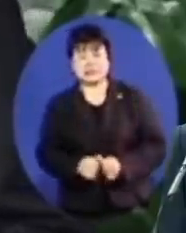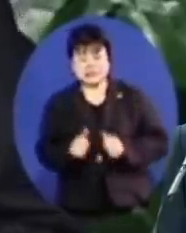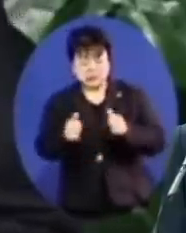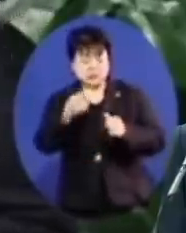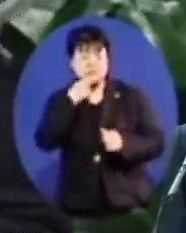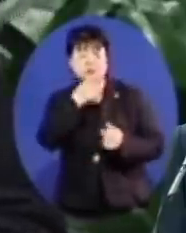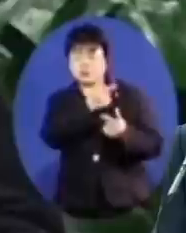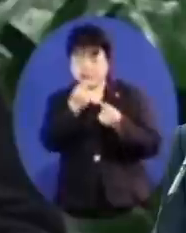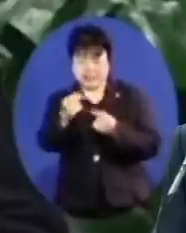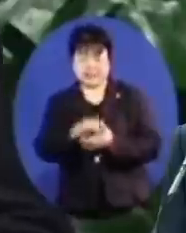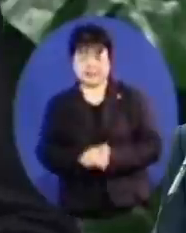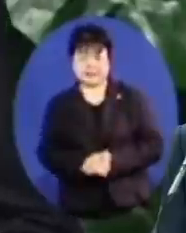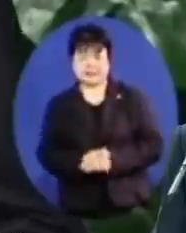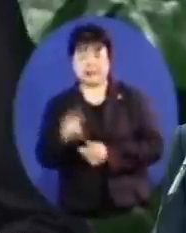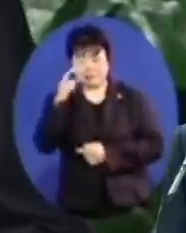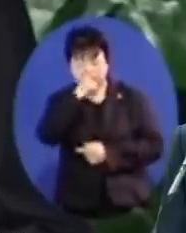사람이겠습니다.